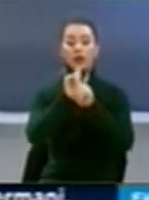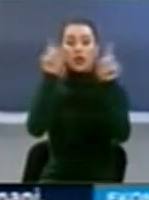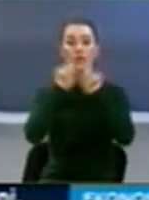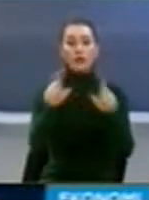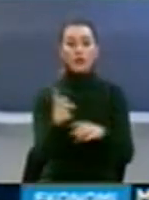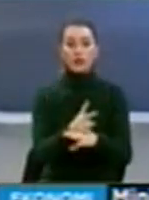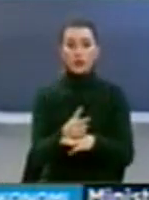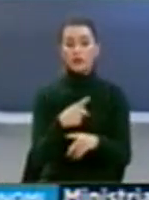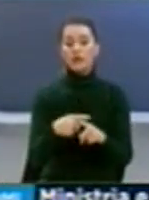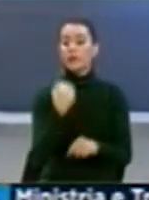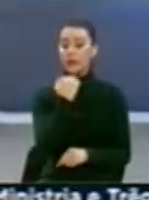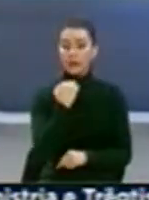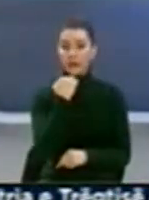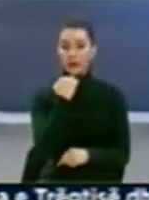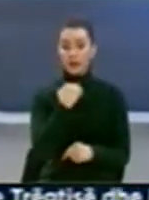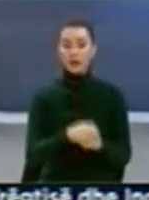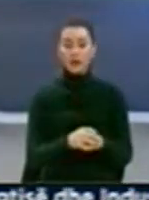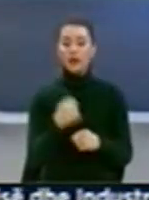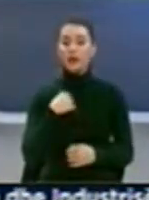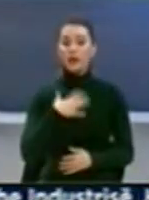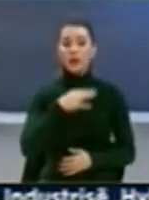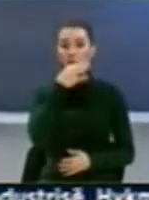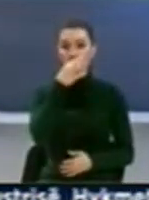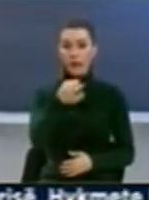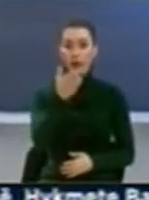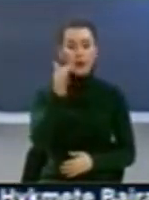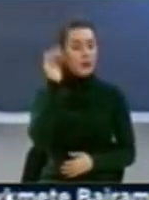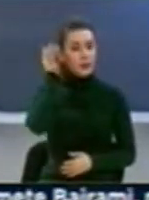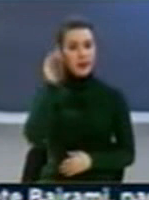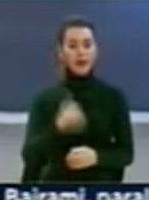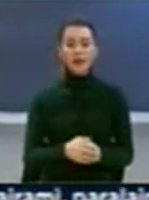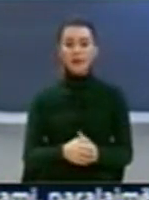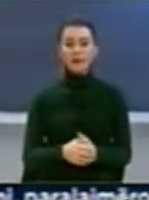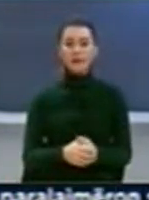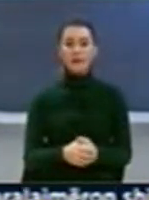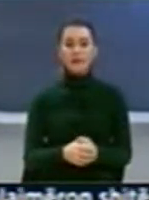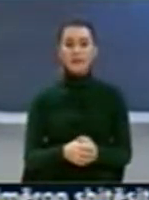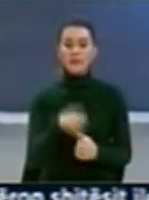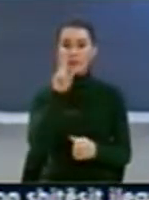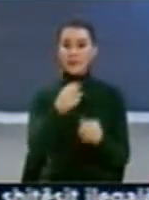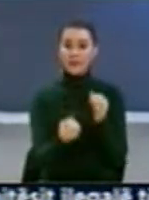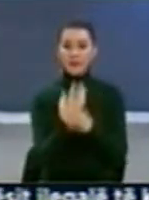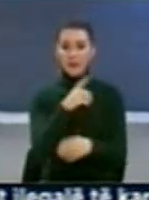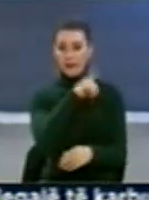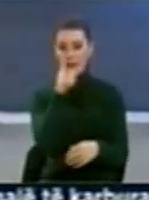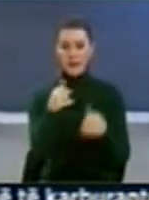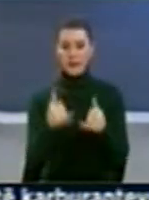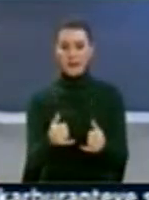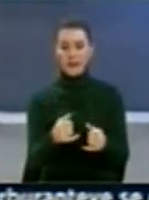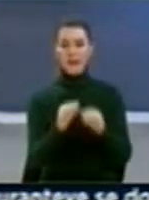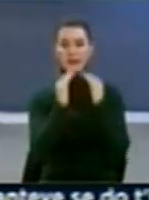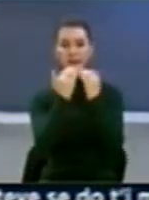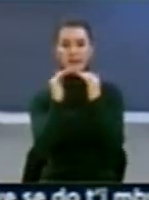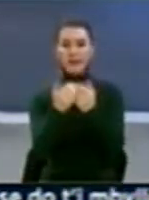publike dhe private. Pyetja ime për ju, zoti ministër, është: a është formuar deri tani ndonjë nga udat e